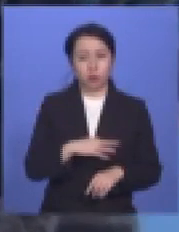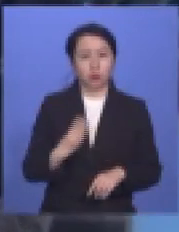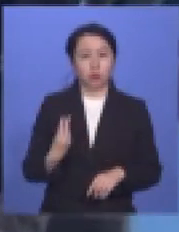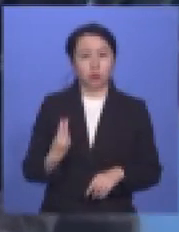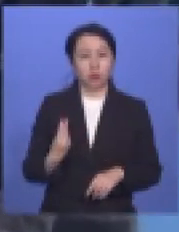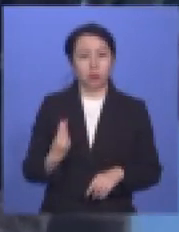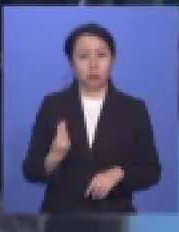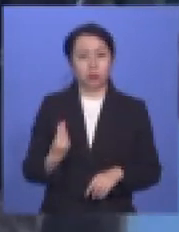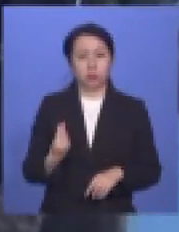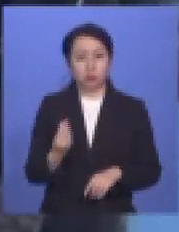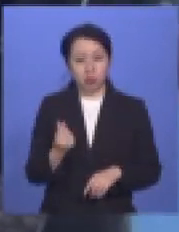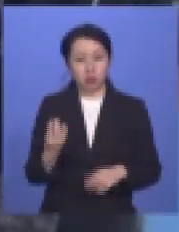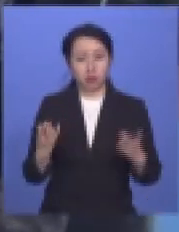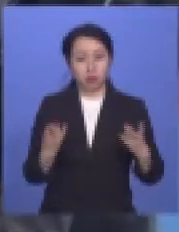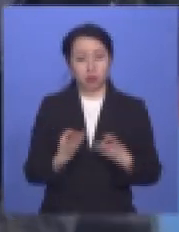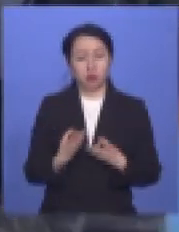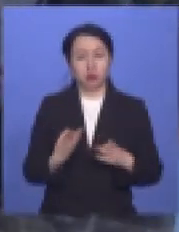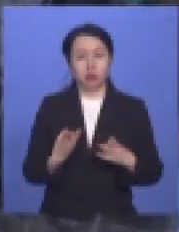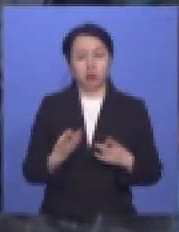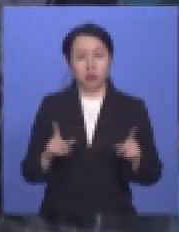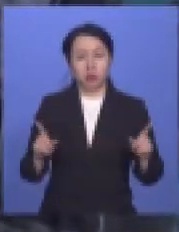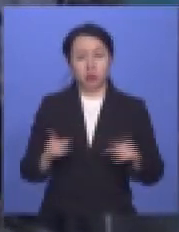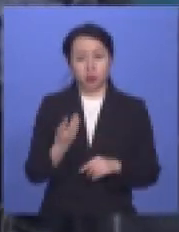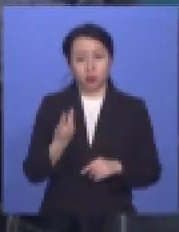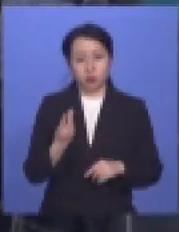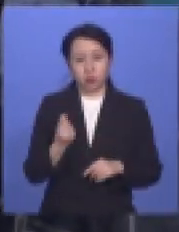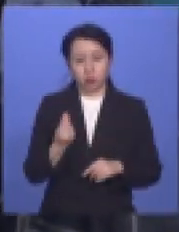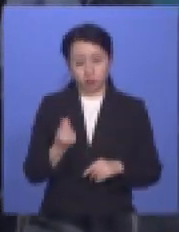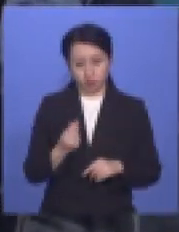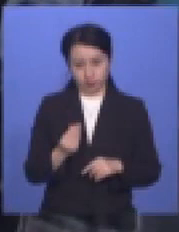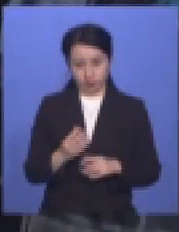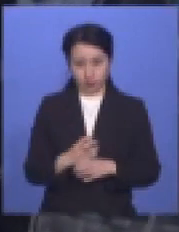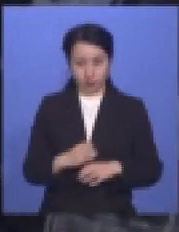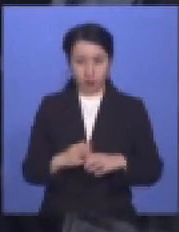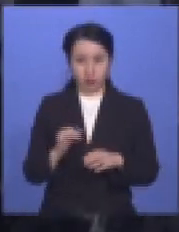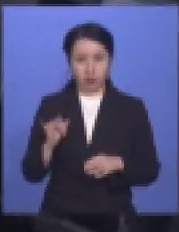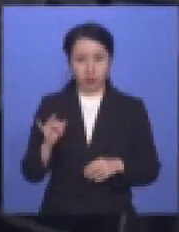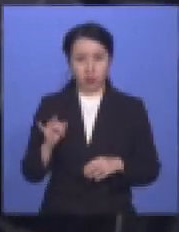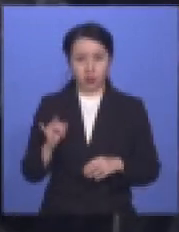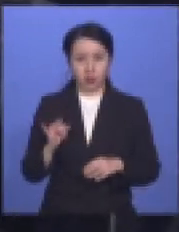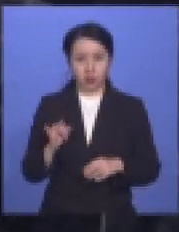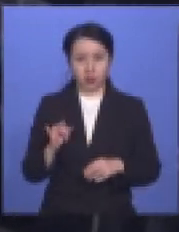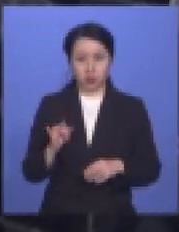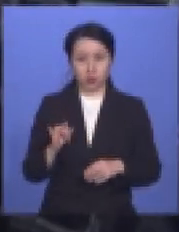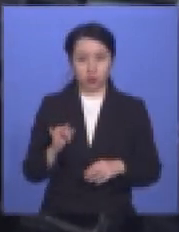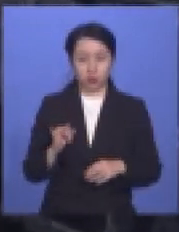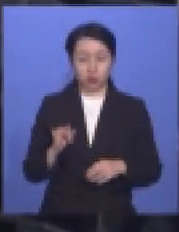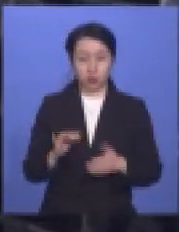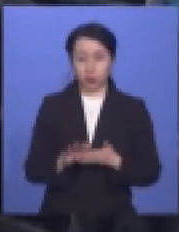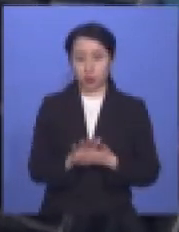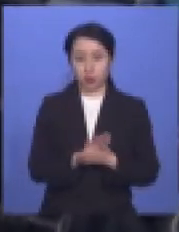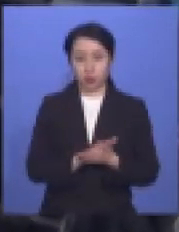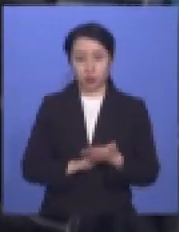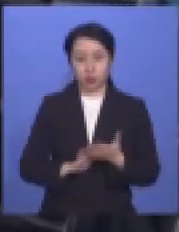ну, да, что сумму определенную нужно набирать. И это, ну, туда пошли, больше ничего не... По